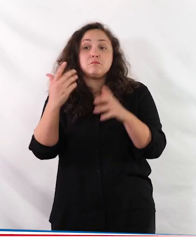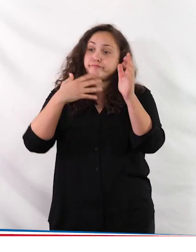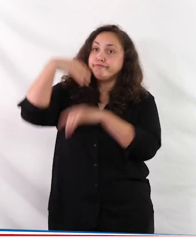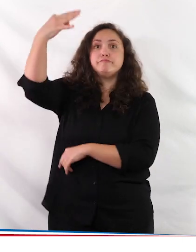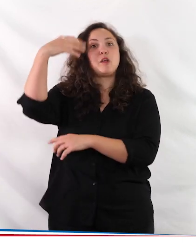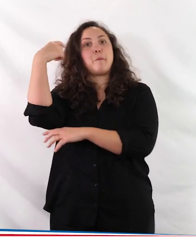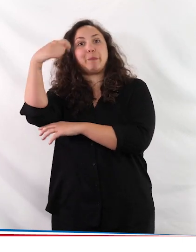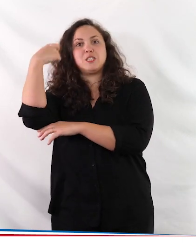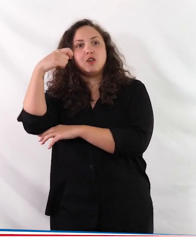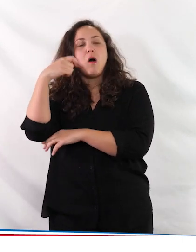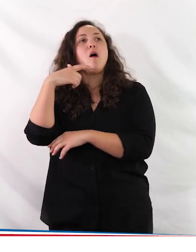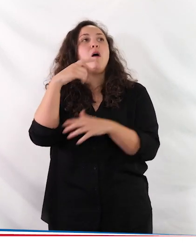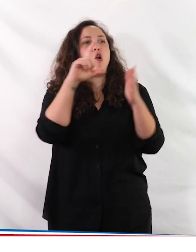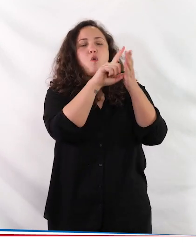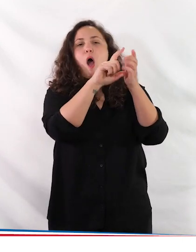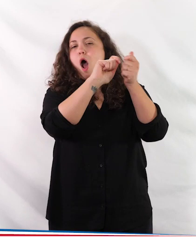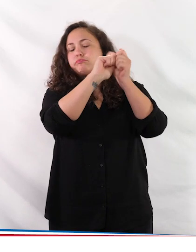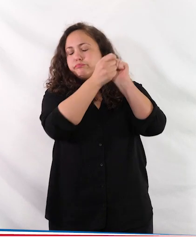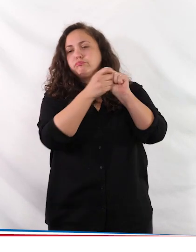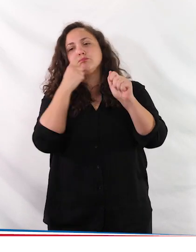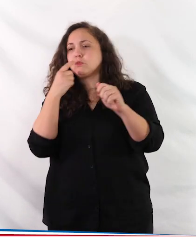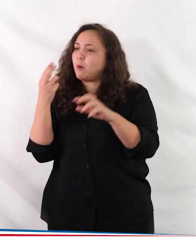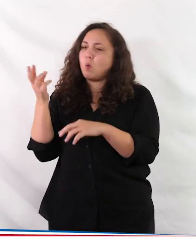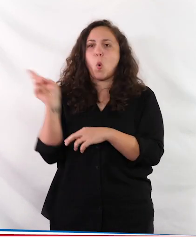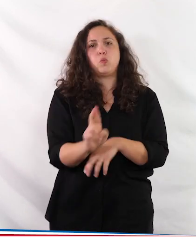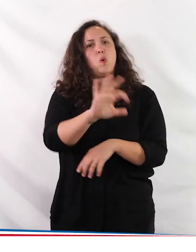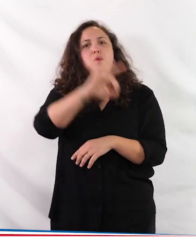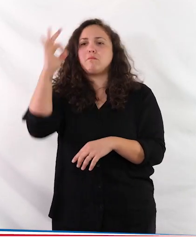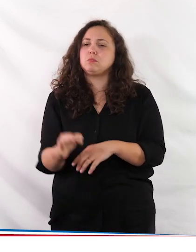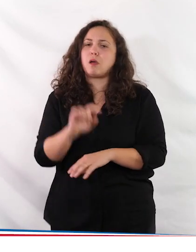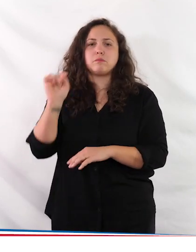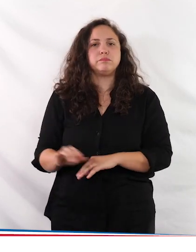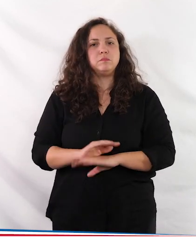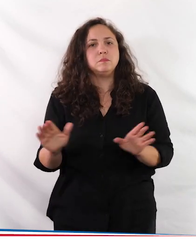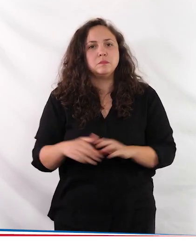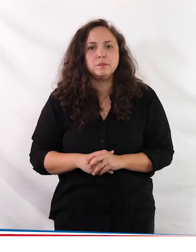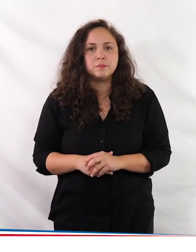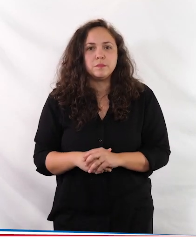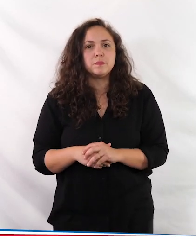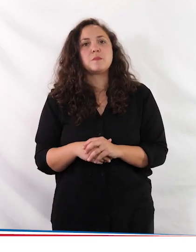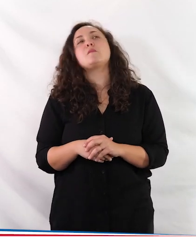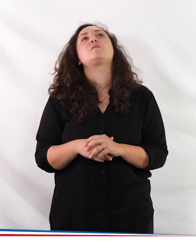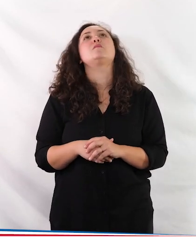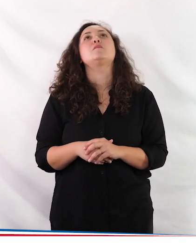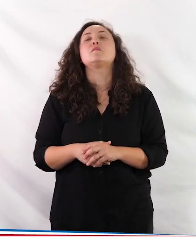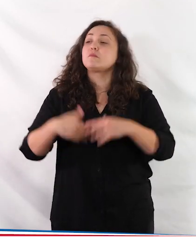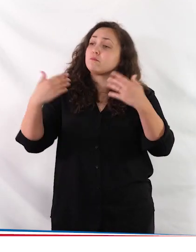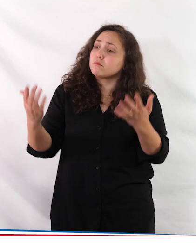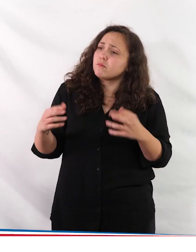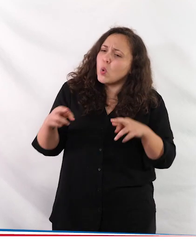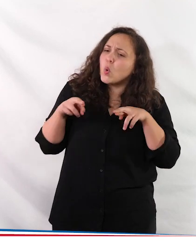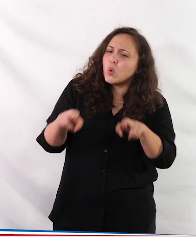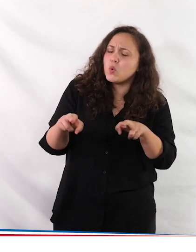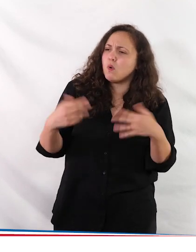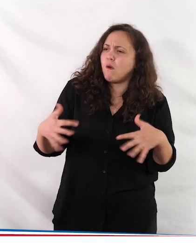je la rétablirais si j'étais présidente de la République. Dans la rue, on a beaucoup de